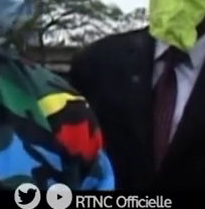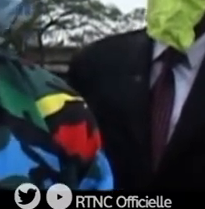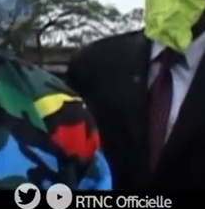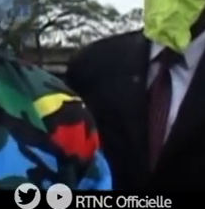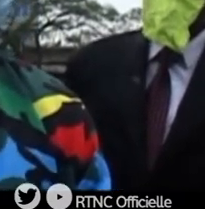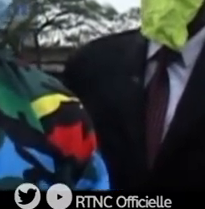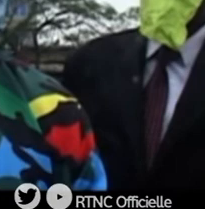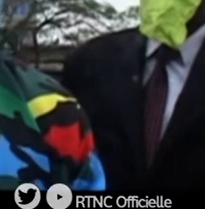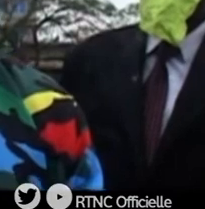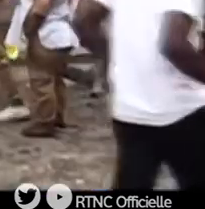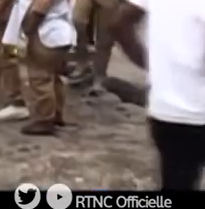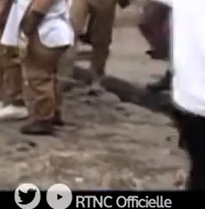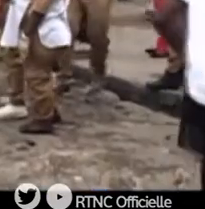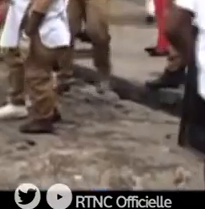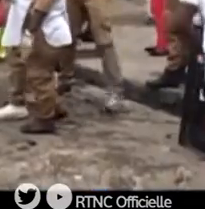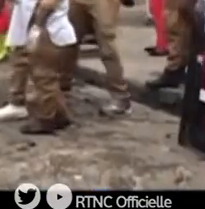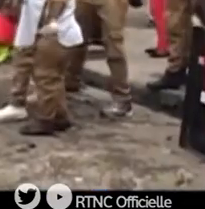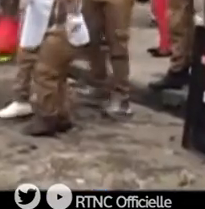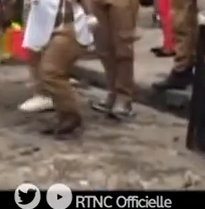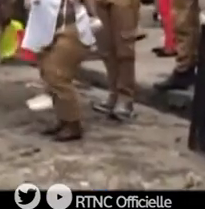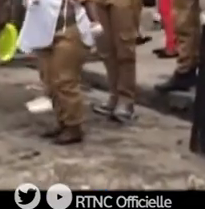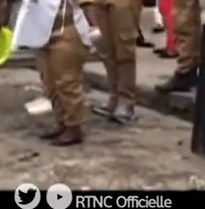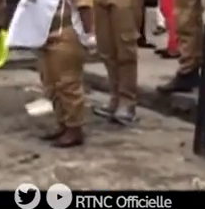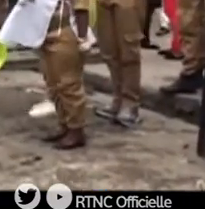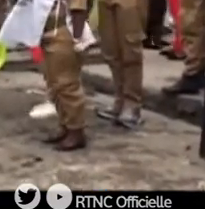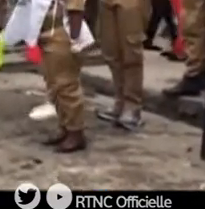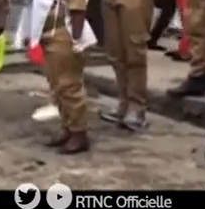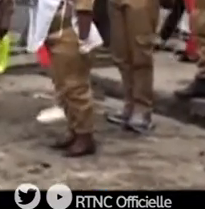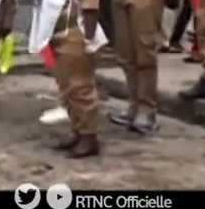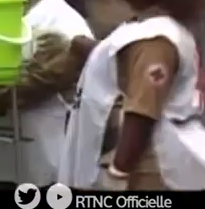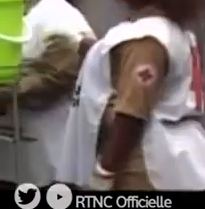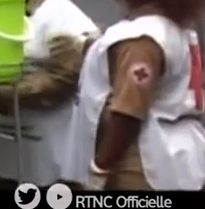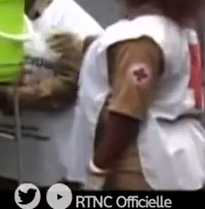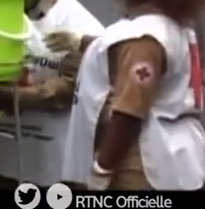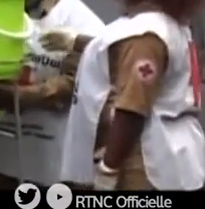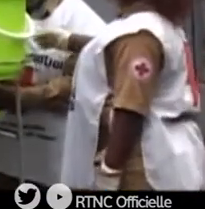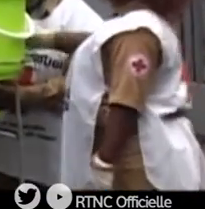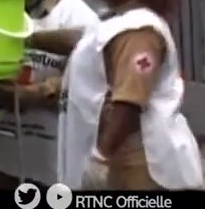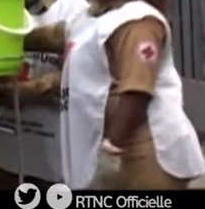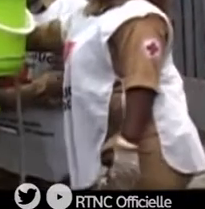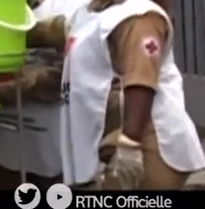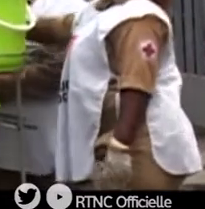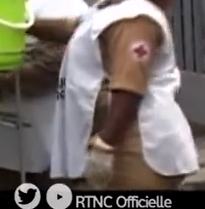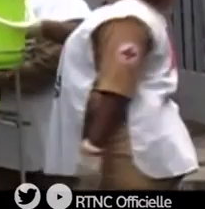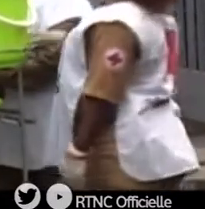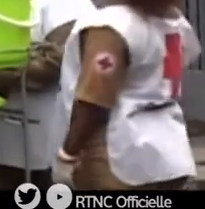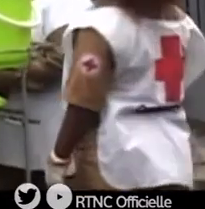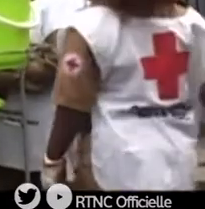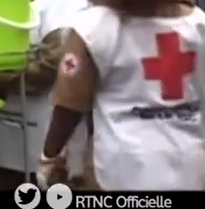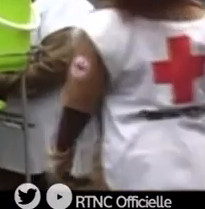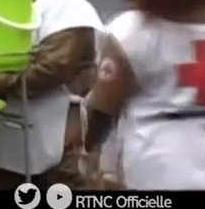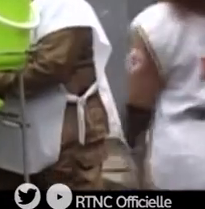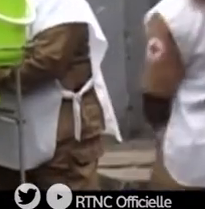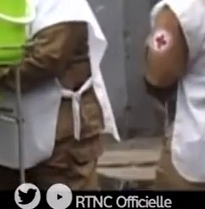là. Une expression de joie parfaite du côté de la Croix-Rouge qu'elle a immédiatement manifestée. Vous